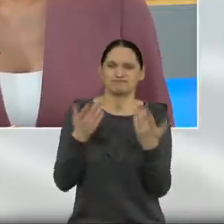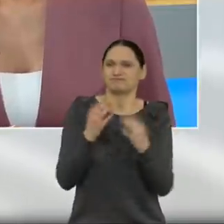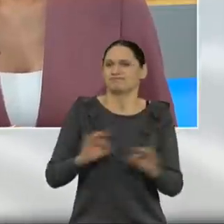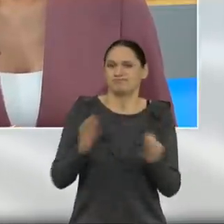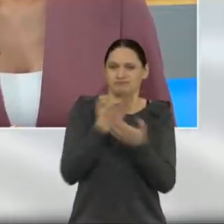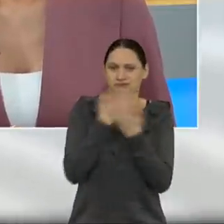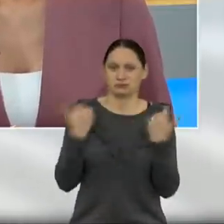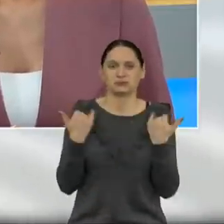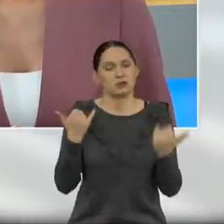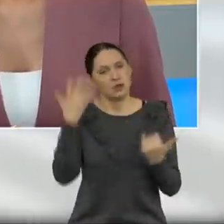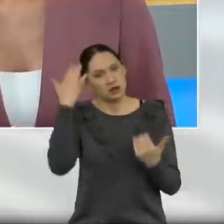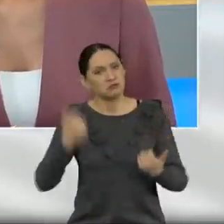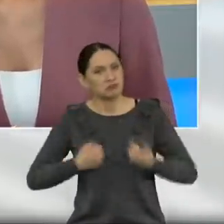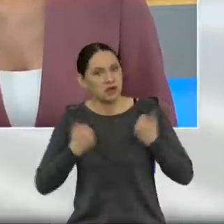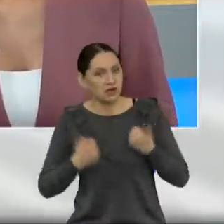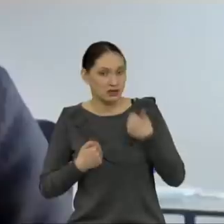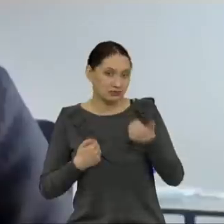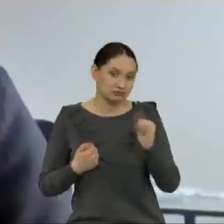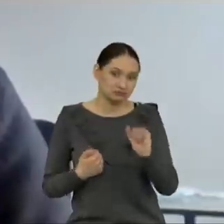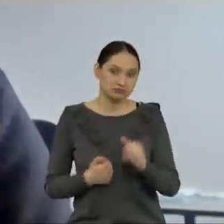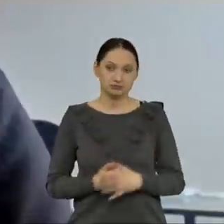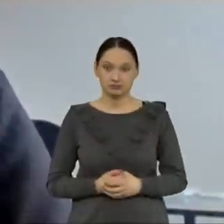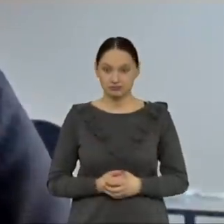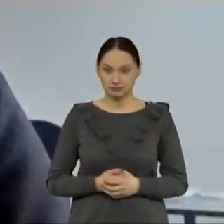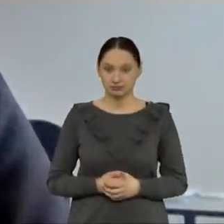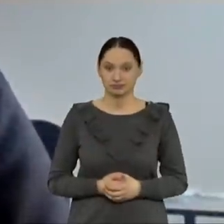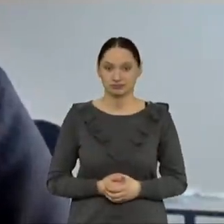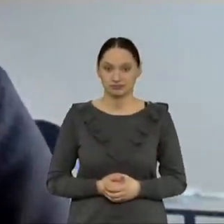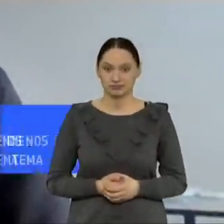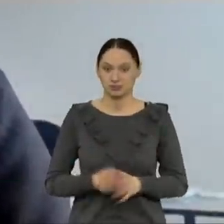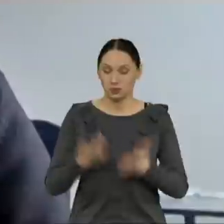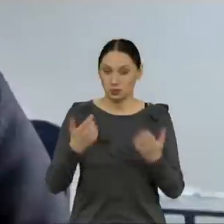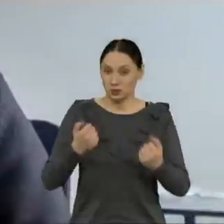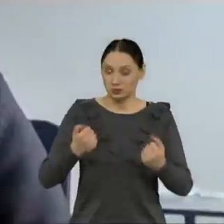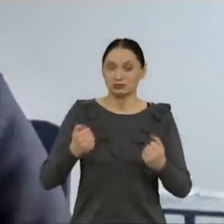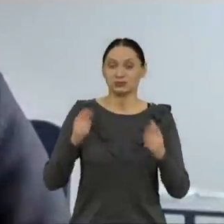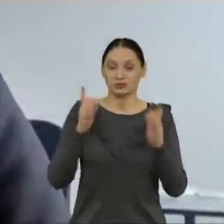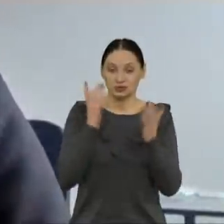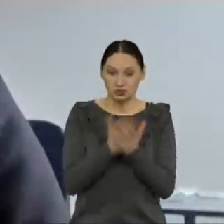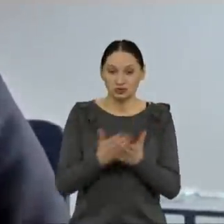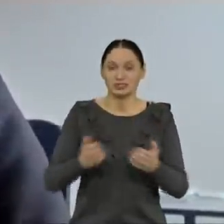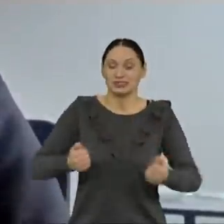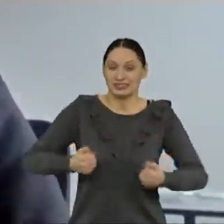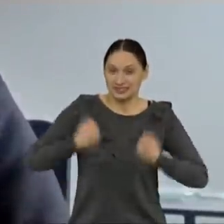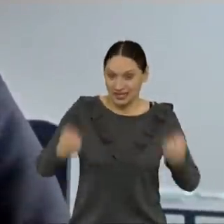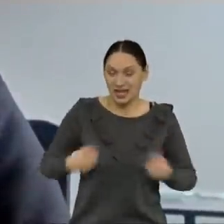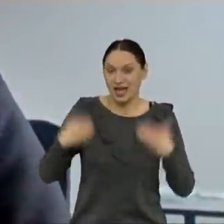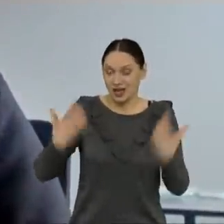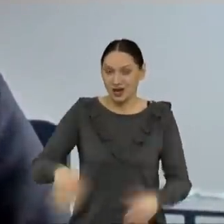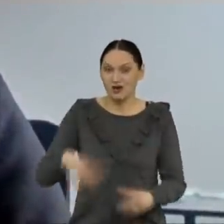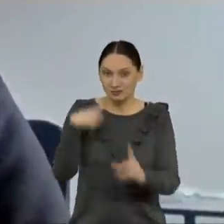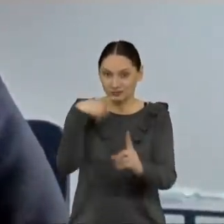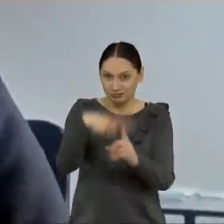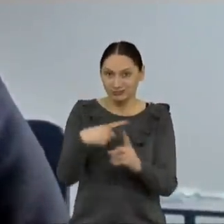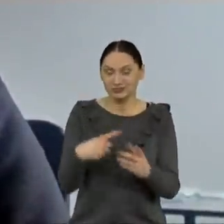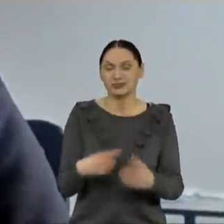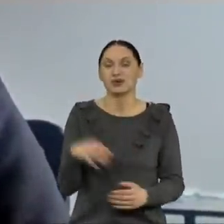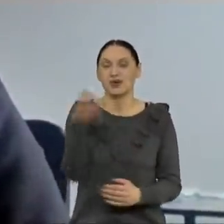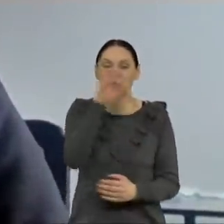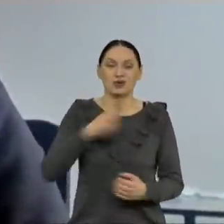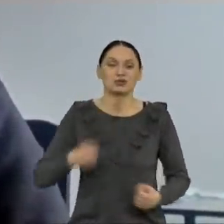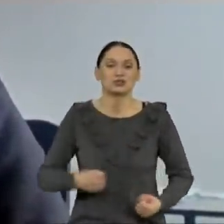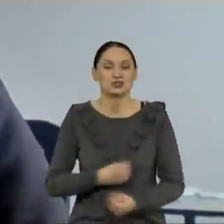pastangas? Na, aš manau, pastangas turbūt reiktų vertinti gerai, visos pastangos yra geros ir dėl švietimo, kad